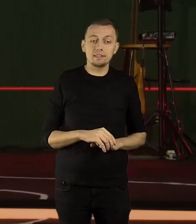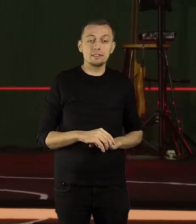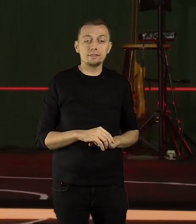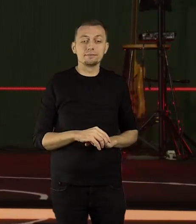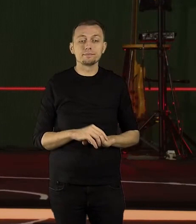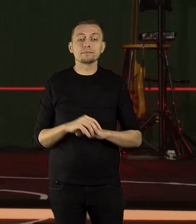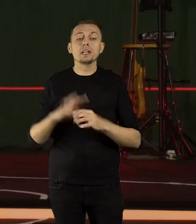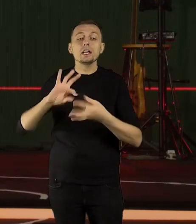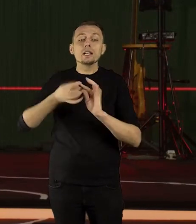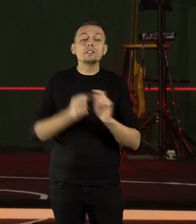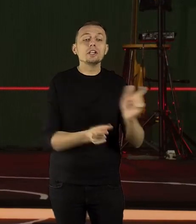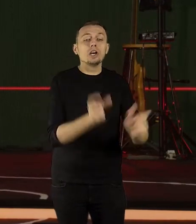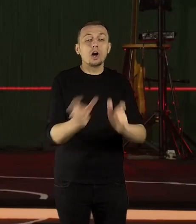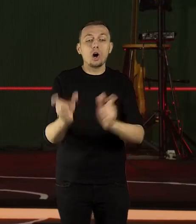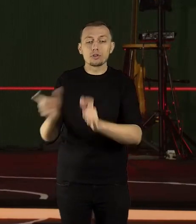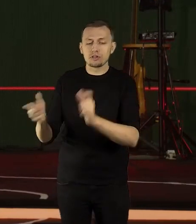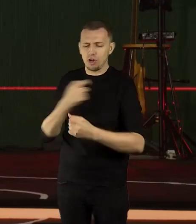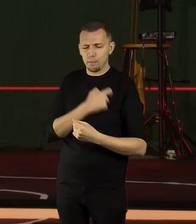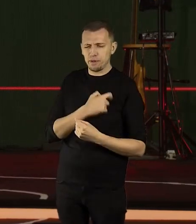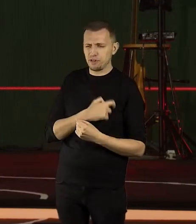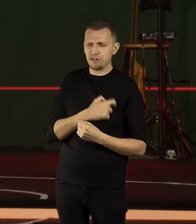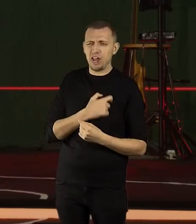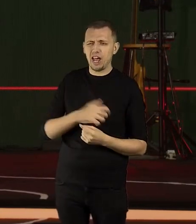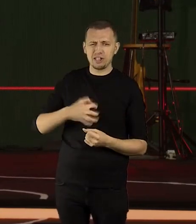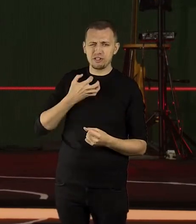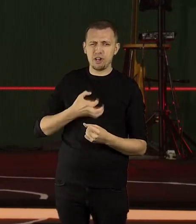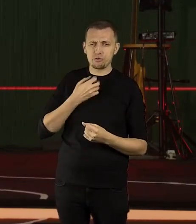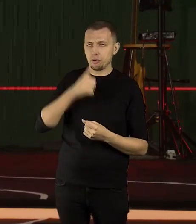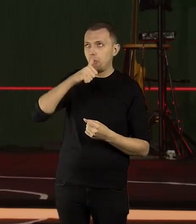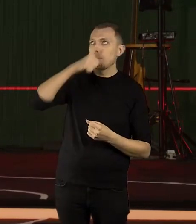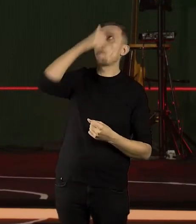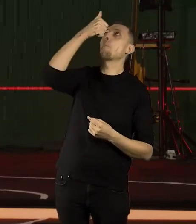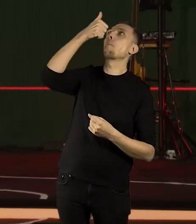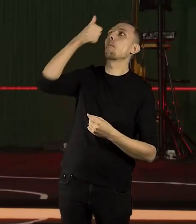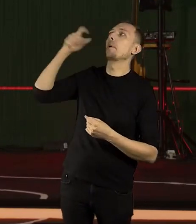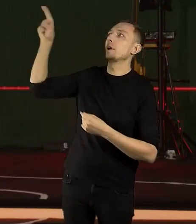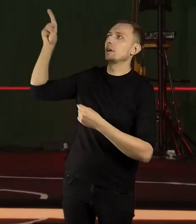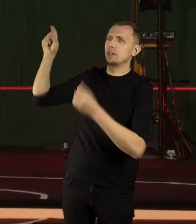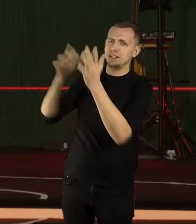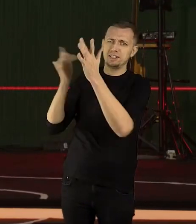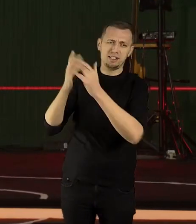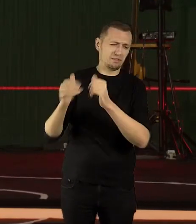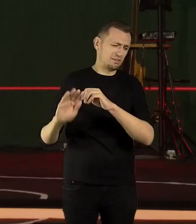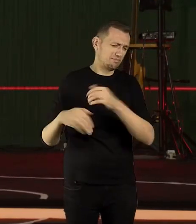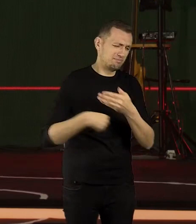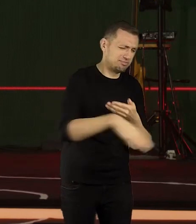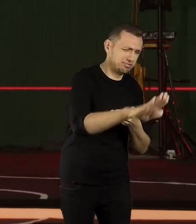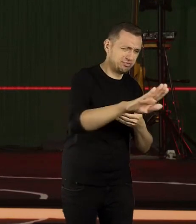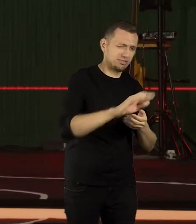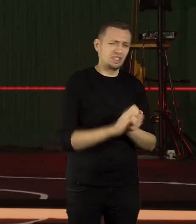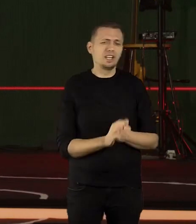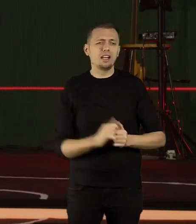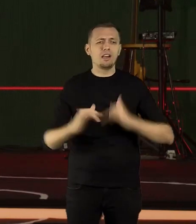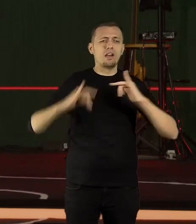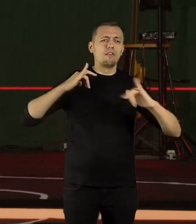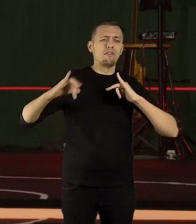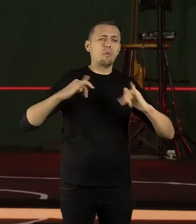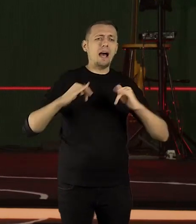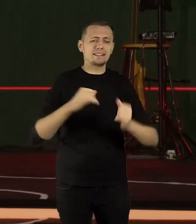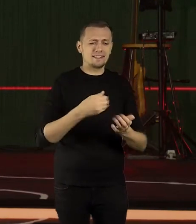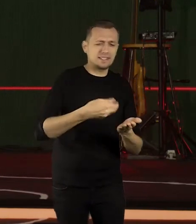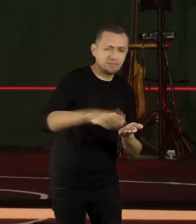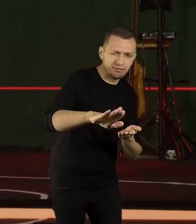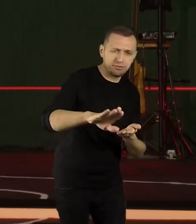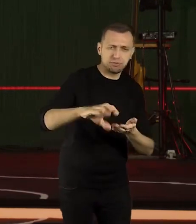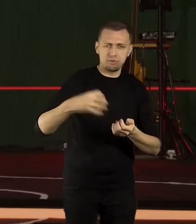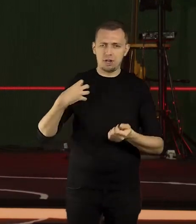serc. Władców zrzucił z tronów, a pokornych wywyższył. Potrzebujących obsypał dobrami, a bogatych